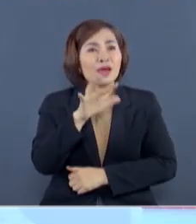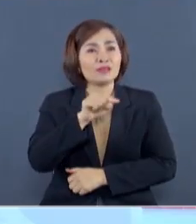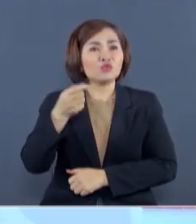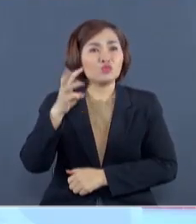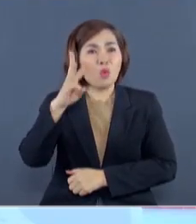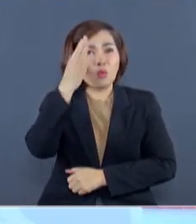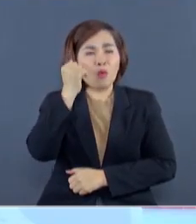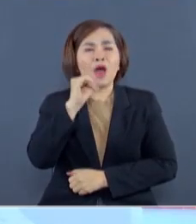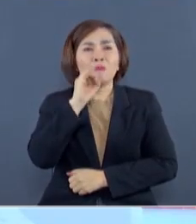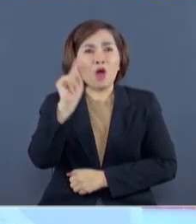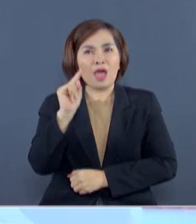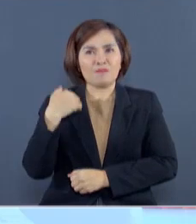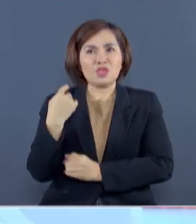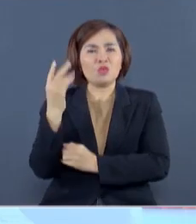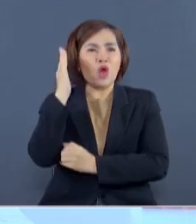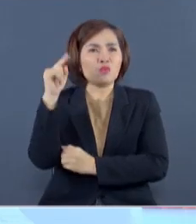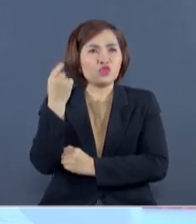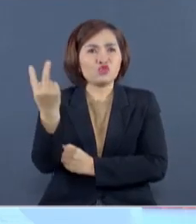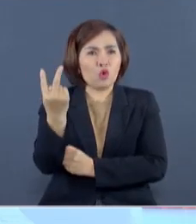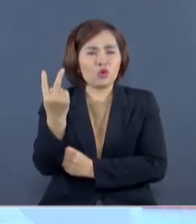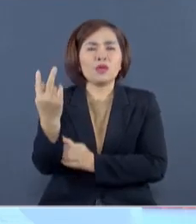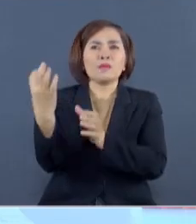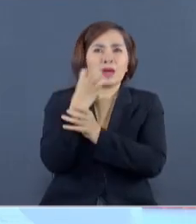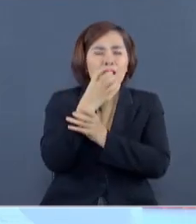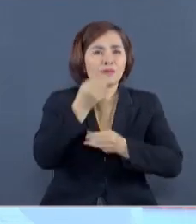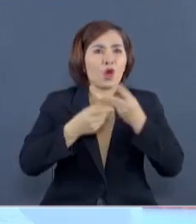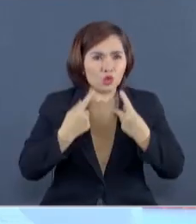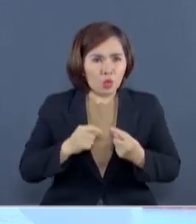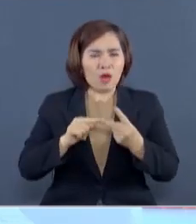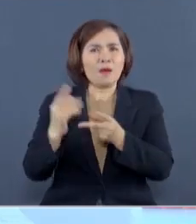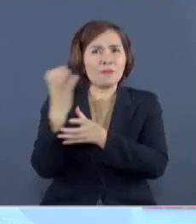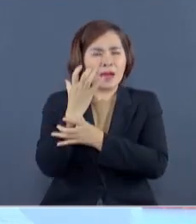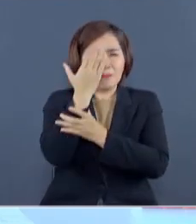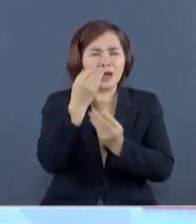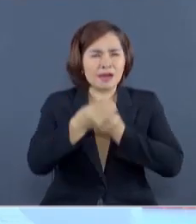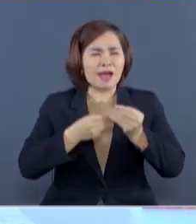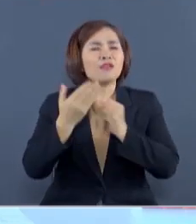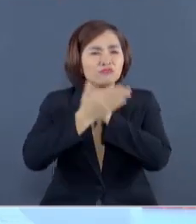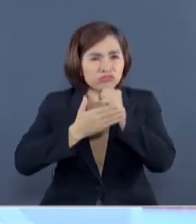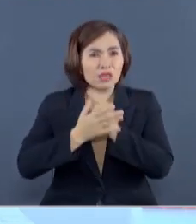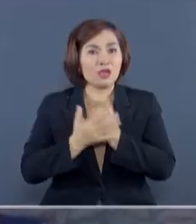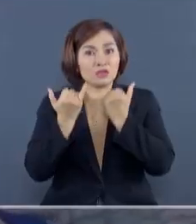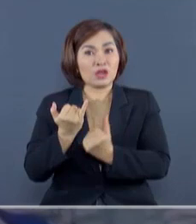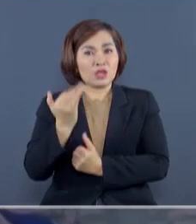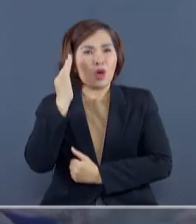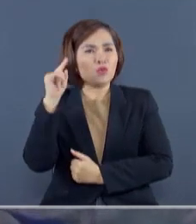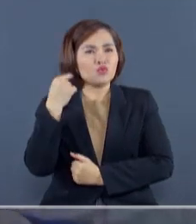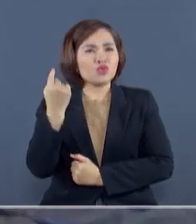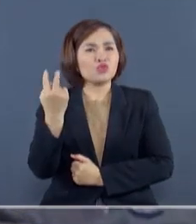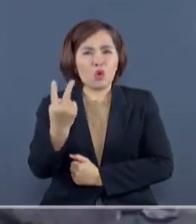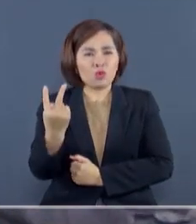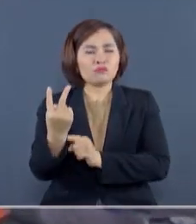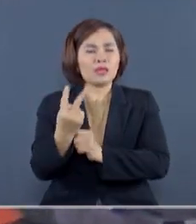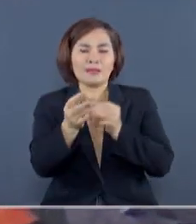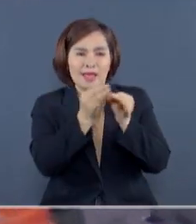คู่หนึ่งบังคับขายประเวณีแล้วก็บังคับขายยาเสพติดด้วยนะคะแต่ว่าล่าสุดฝั่งสองสามีภรรยามาชี้แจงแล้วนะ